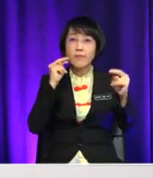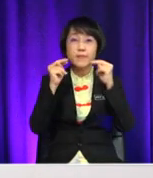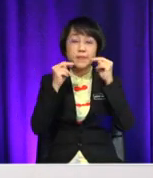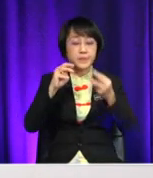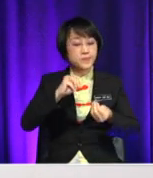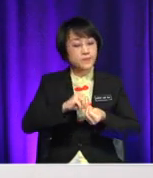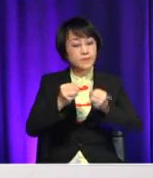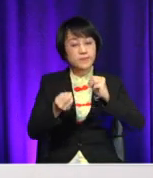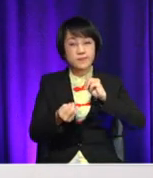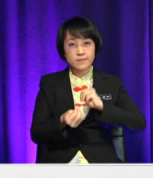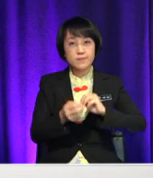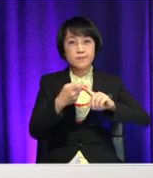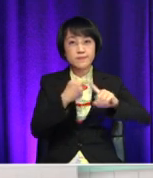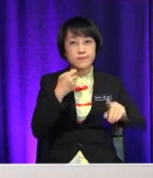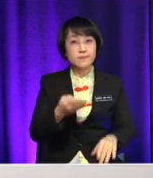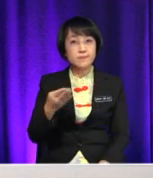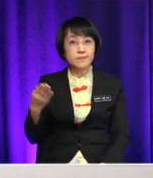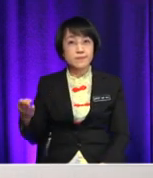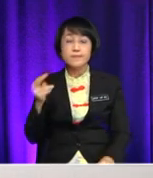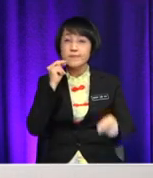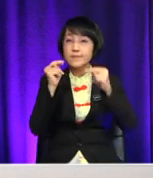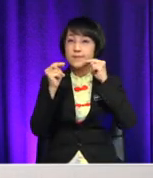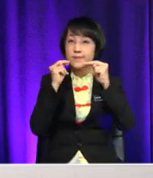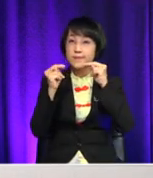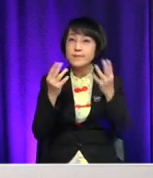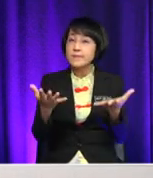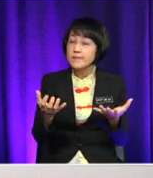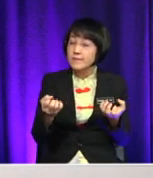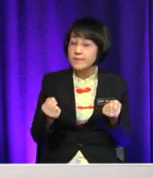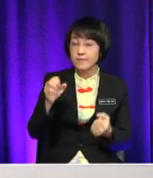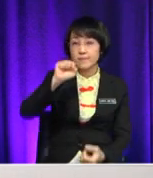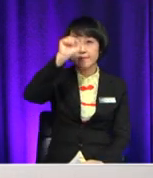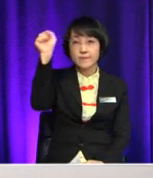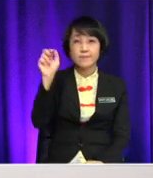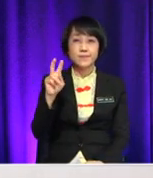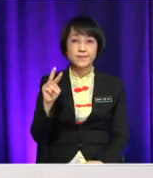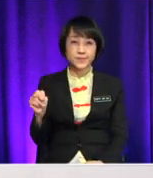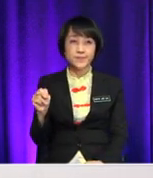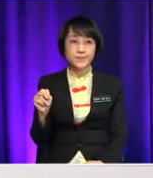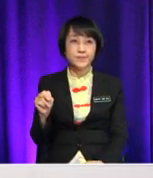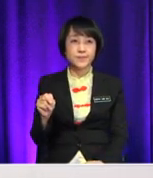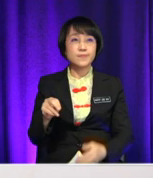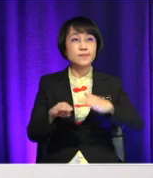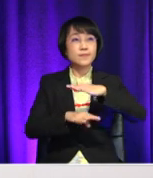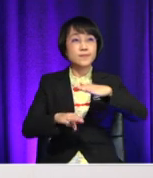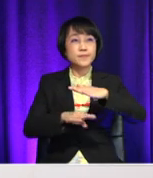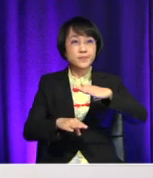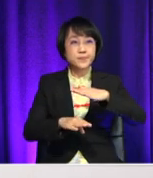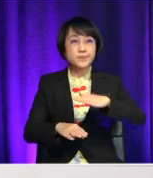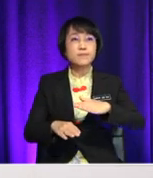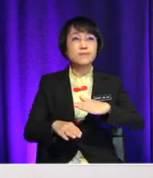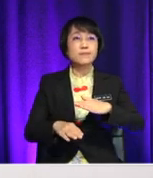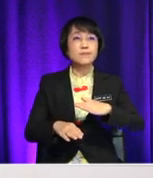daripada bahan dan akhir sekali menyatukan kehendak soalan yang bawah ini lebih kepada kerang-kerang ya